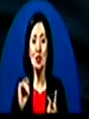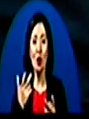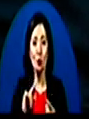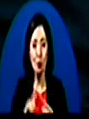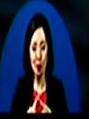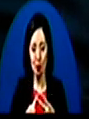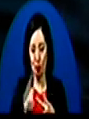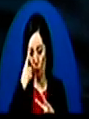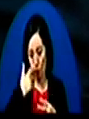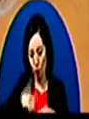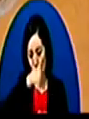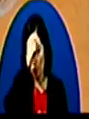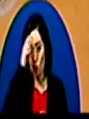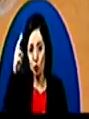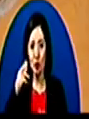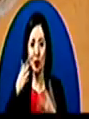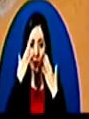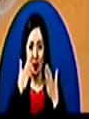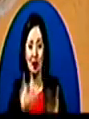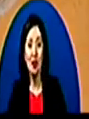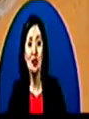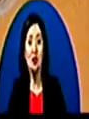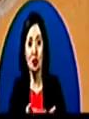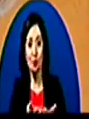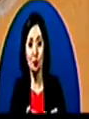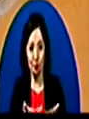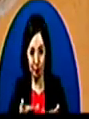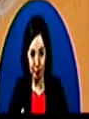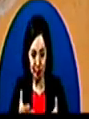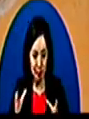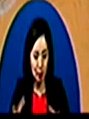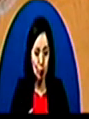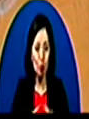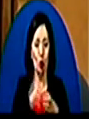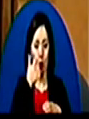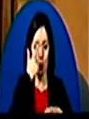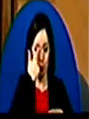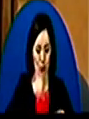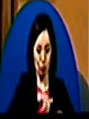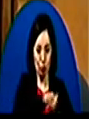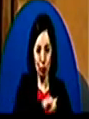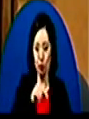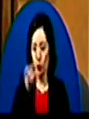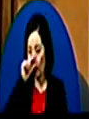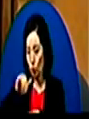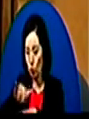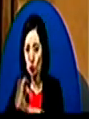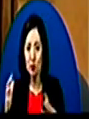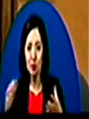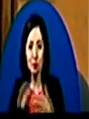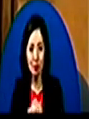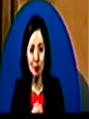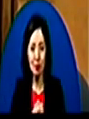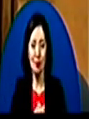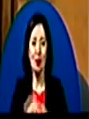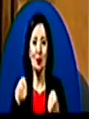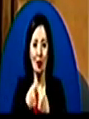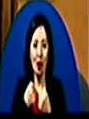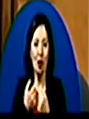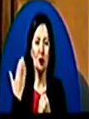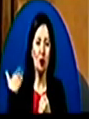ерөнхийлөгч одоо энэ талхан тэмцсэн. Манай хоёр орны ард түмэн, манай хоёр орны өвөг дээдс маань бол одоо дайн тулалдааны үед ч хамт